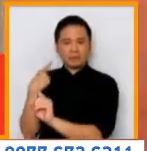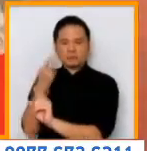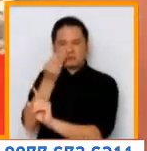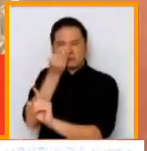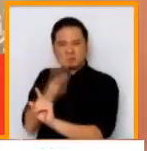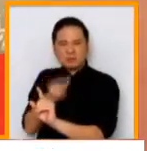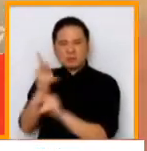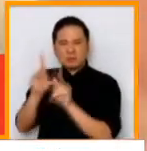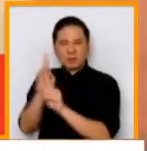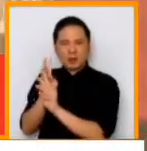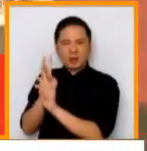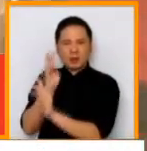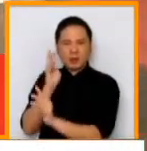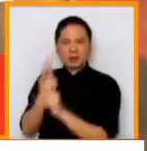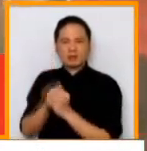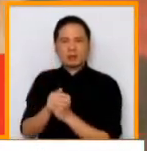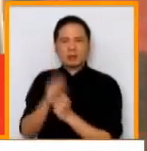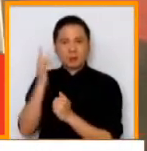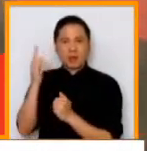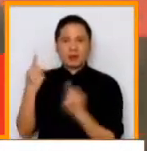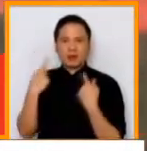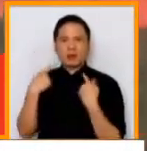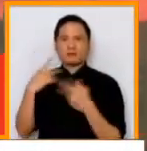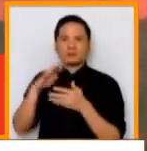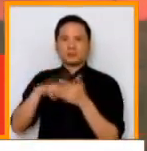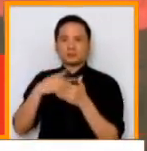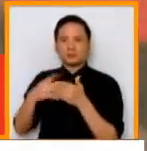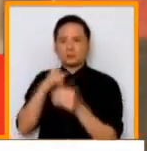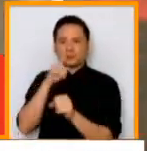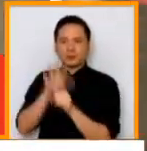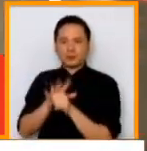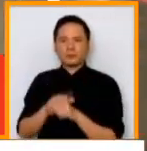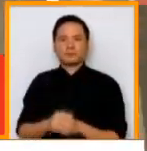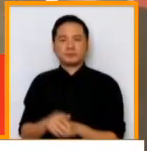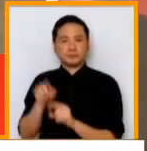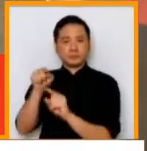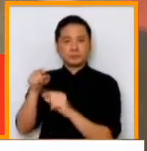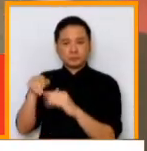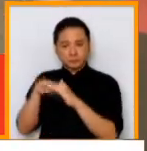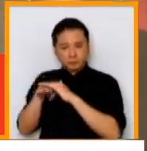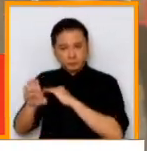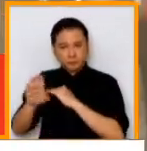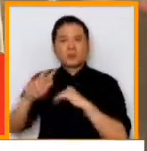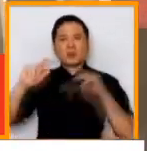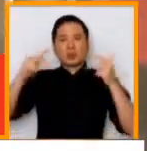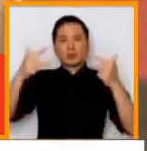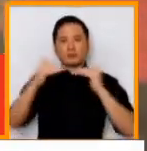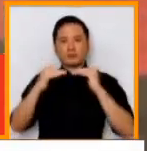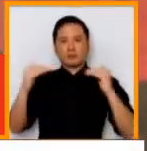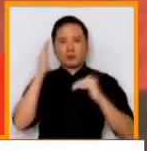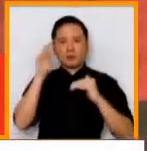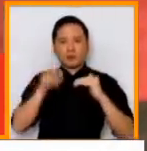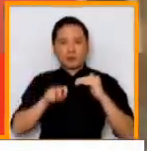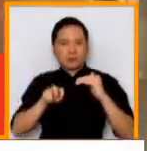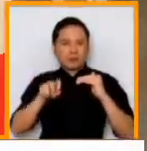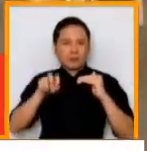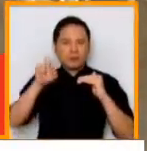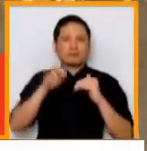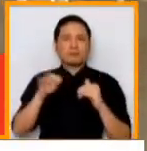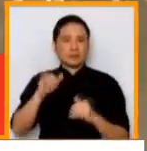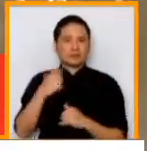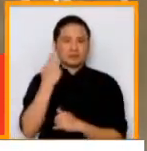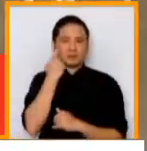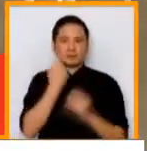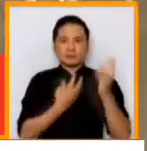kasi ito yung mga sure na meron silang schedule. Sa third floor naman sila na itong Inares Sports Center. At ito ang latest dito sa lungsod